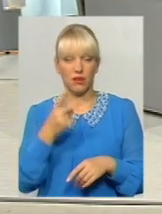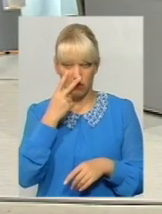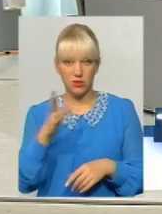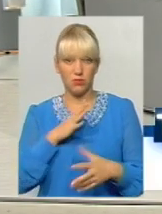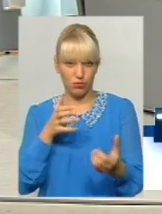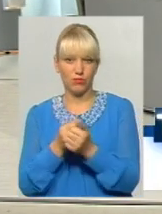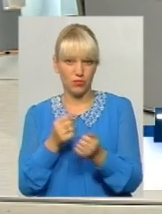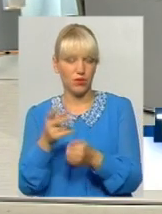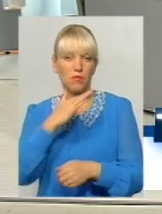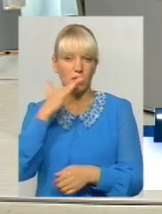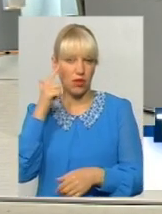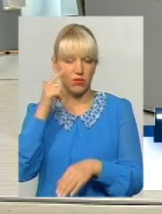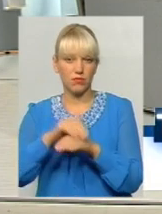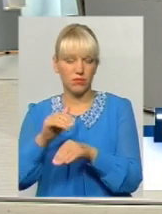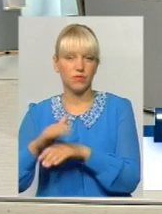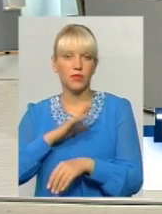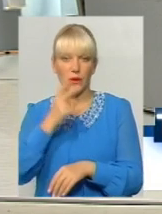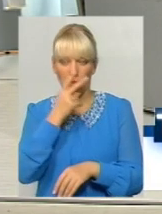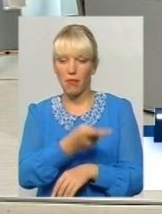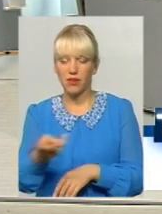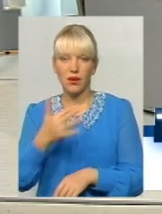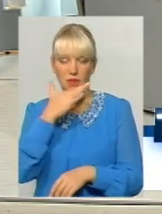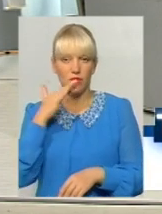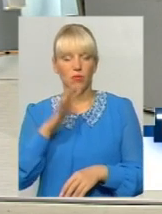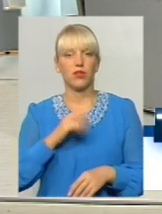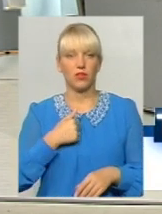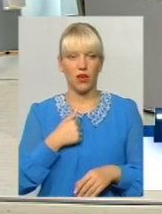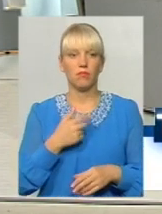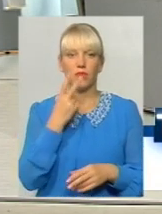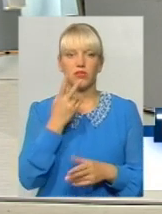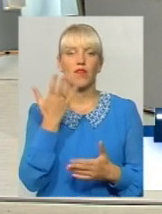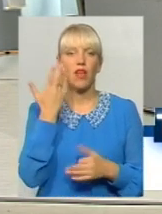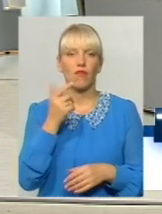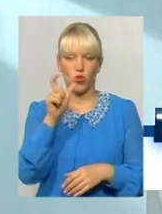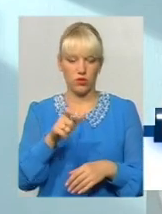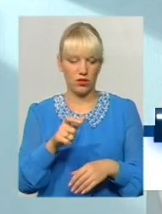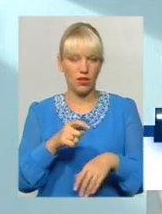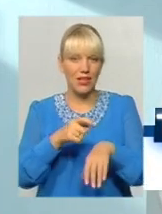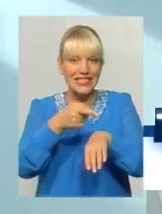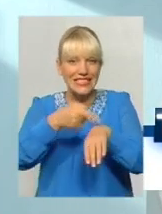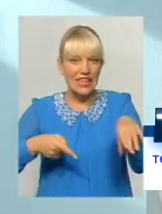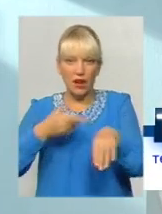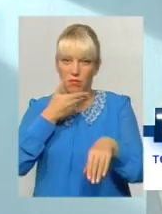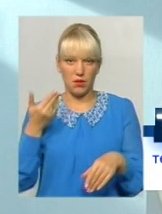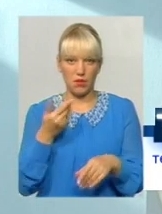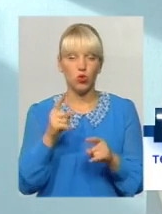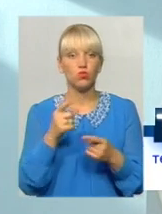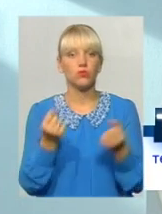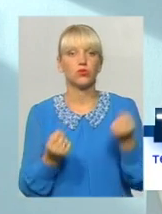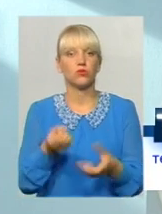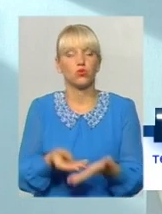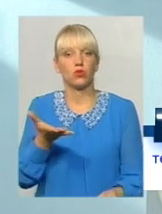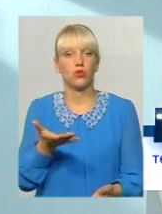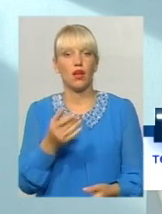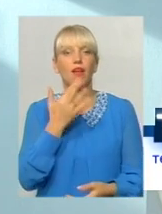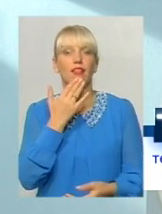своєму житті просто я водій, багато бачив ДТП, я бачив, коли людей на царапинки нема, да, коли він прибував в транспортному засобі якоїсь іномарка, да, яка